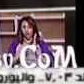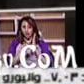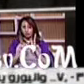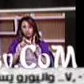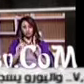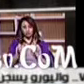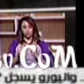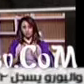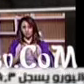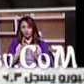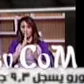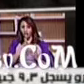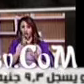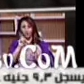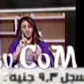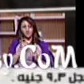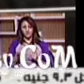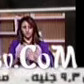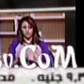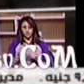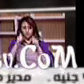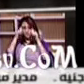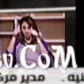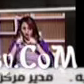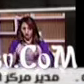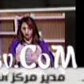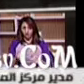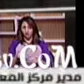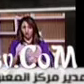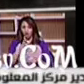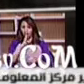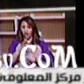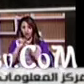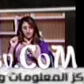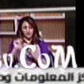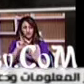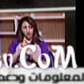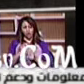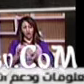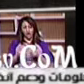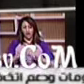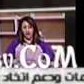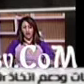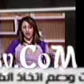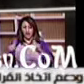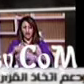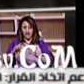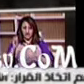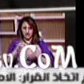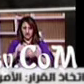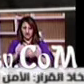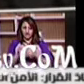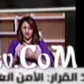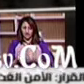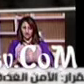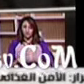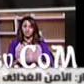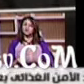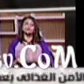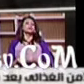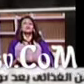الحق في اصدار اي قرارات ال ماده مانيه من قانون انتخابات الرئاسه تكون قرارات اللجنه نهائيه ونافذه بذاتها غير قابله